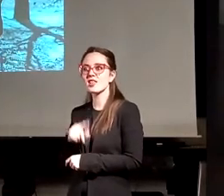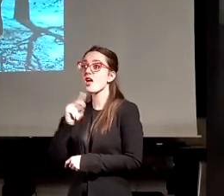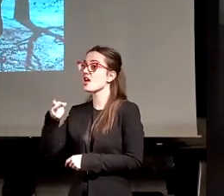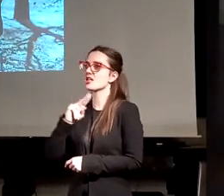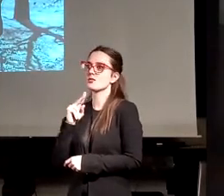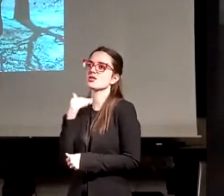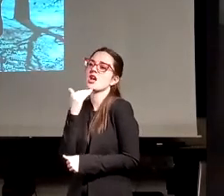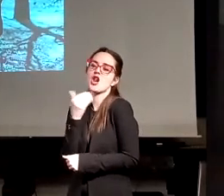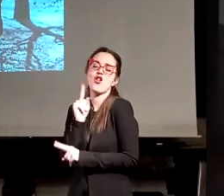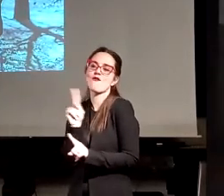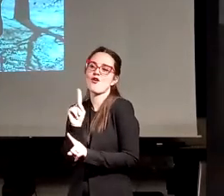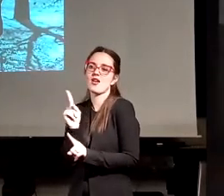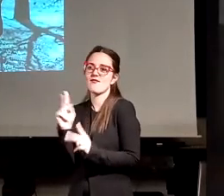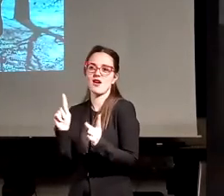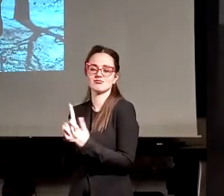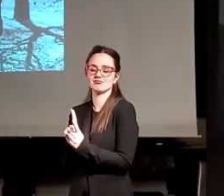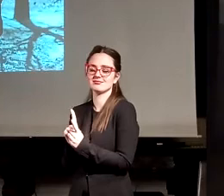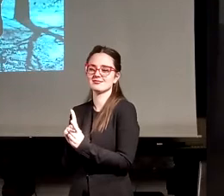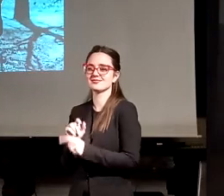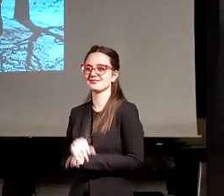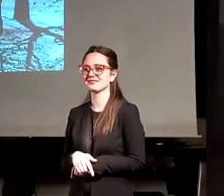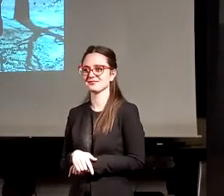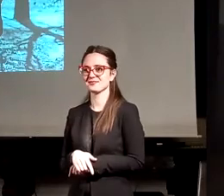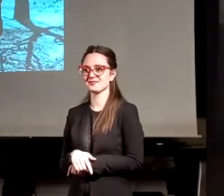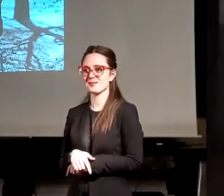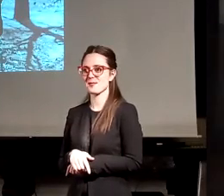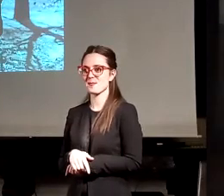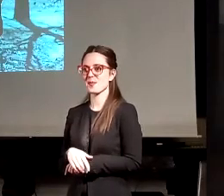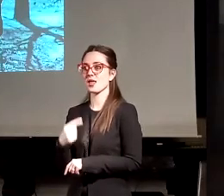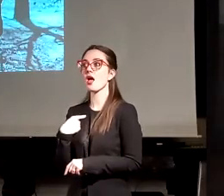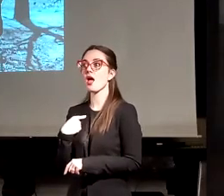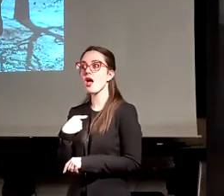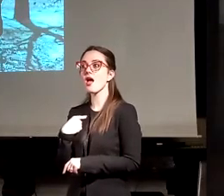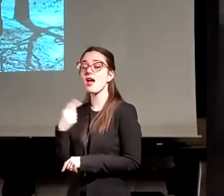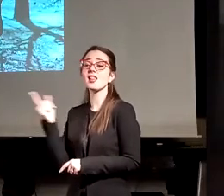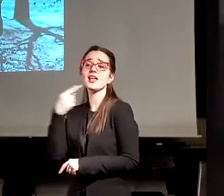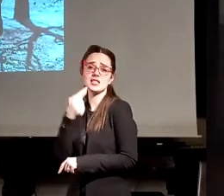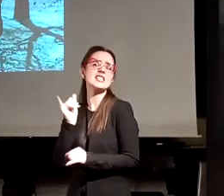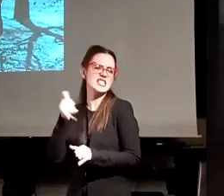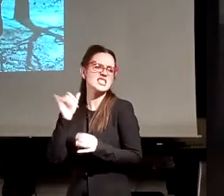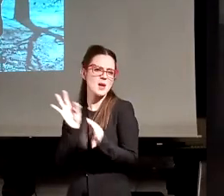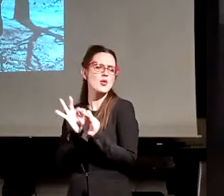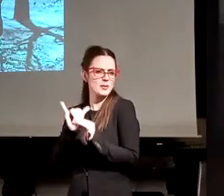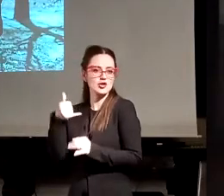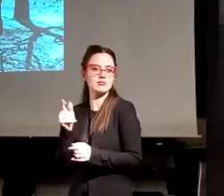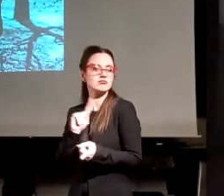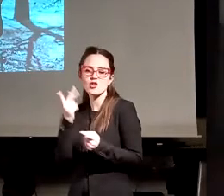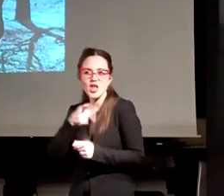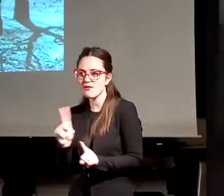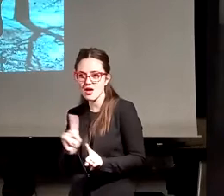sì lo vivono molto titubante dicevano già celava c'è appuntamenti ci non ce l'aveva per la verità e